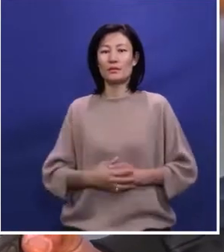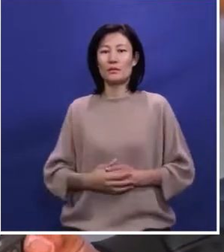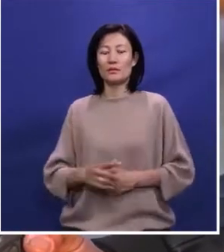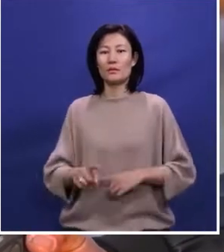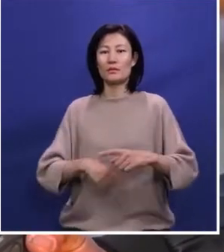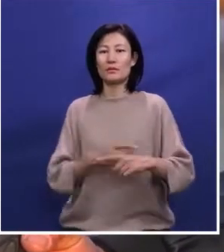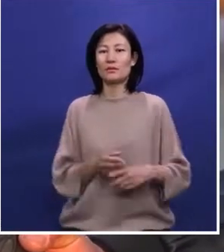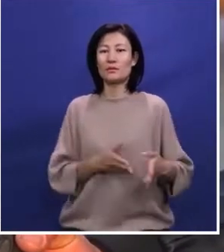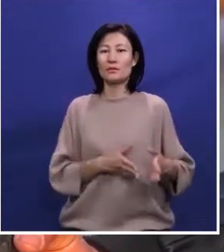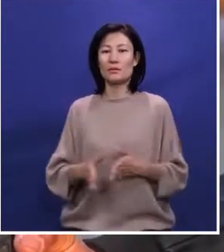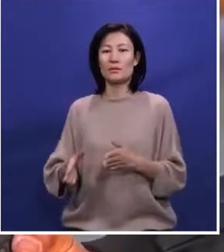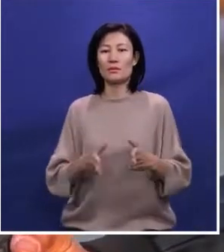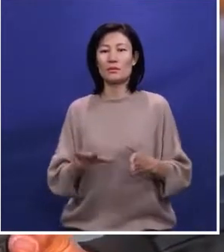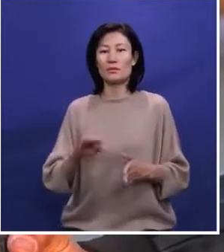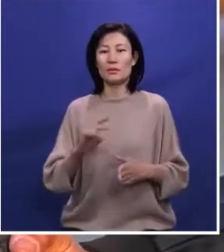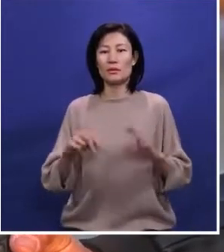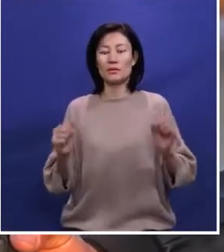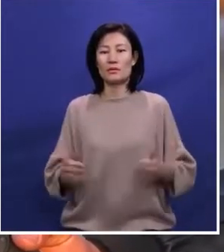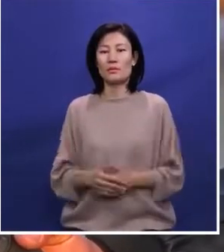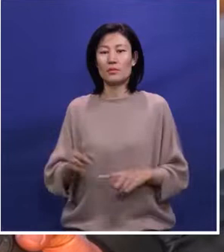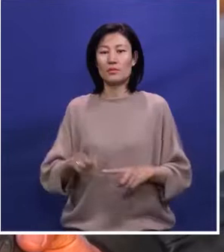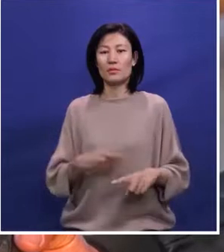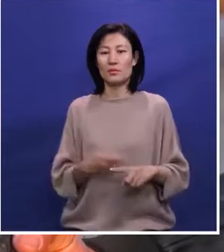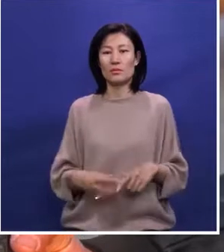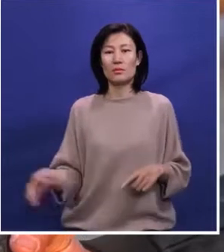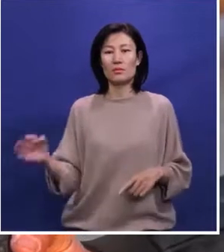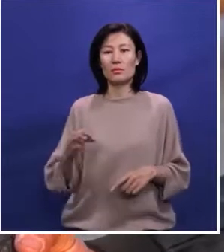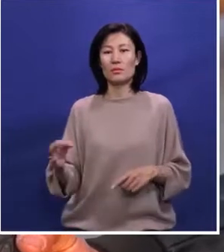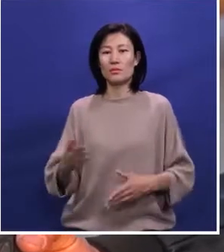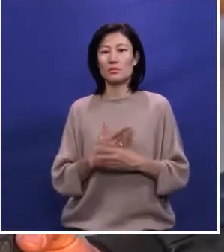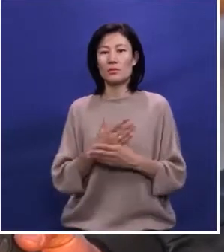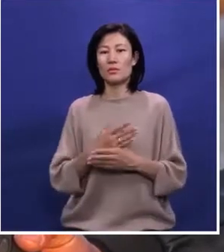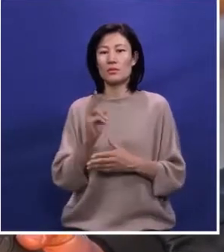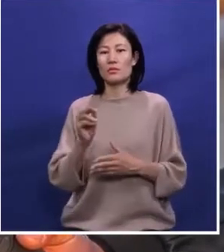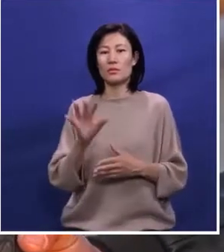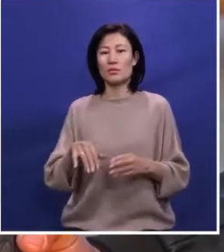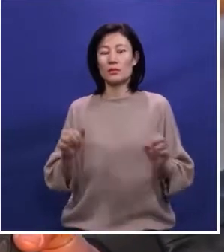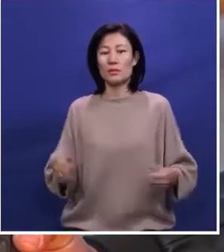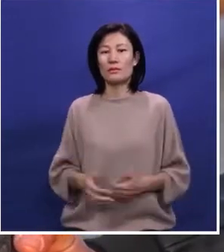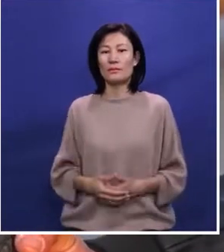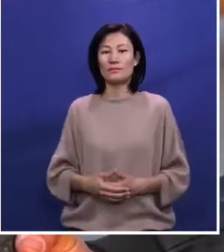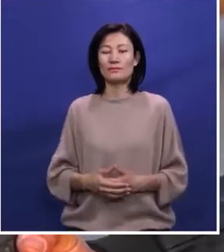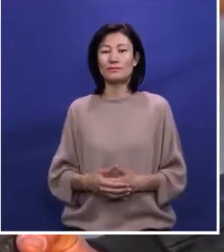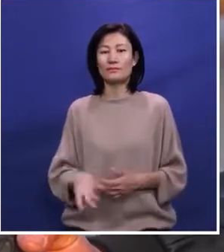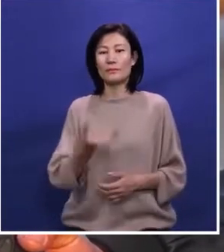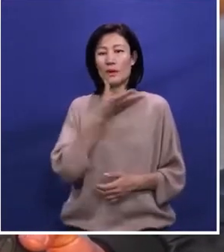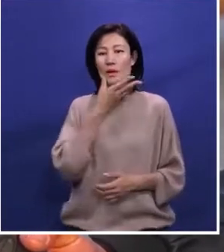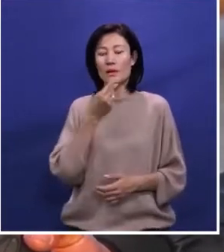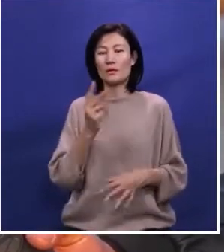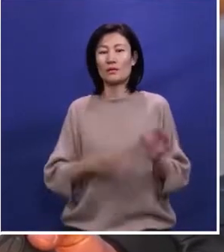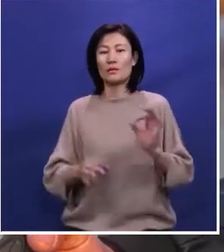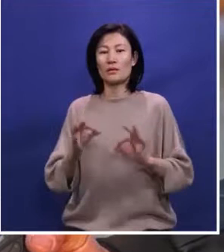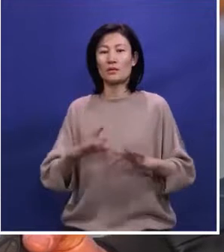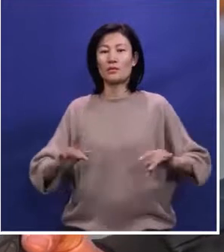мына Келес өзенінің бойында тұрмыз. Осы жерде облыс әкімдігінің қолдауымен, облыс әкімінің қолдауымен мынандай керемет зәулім